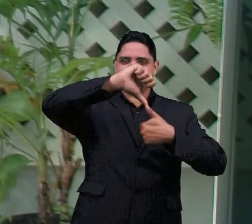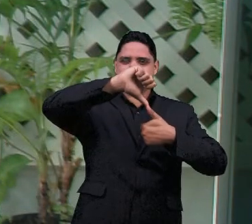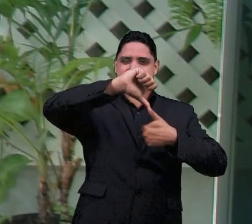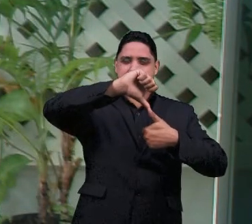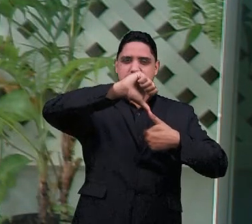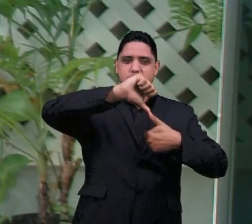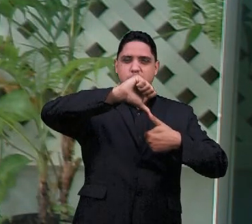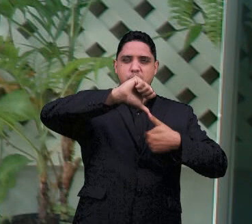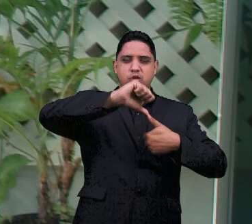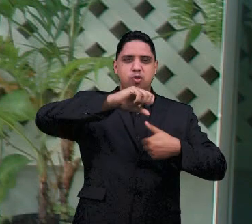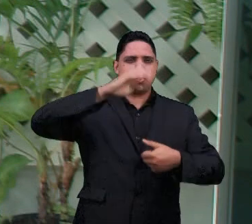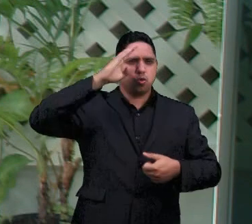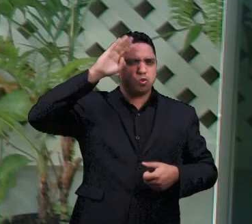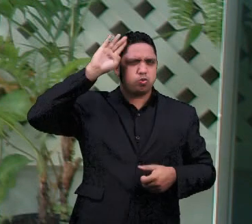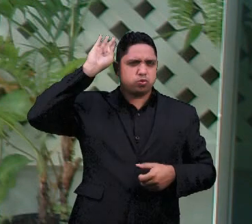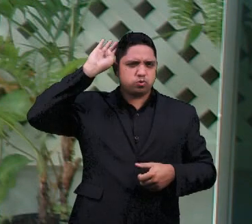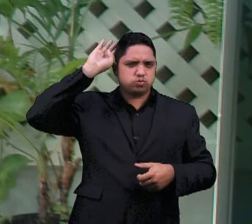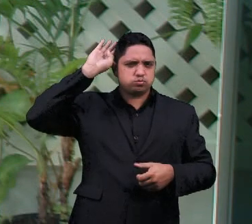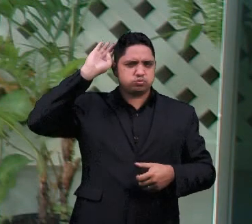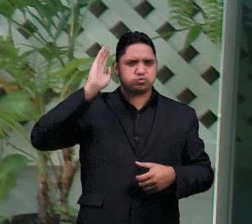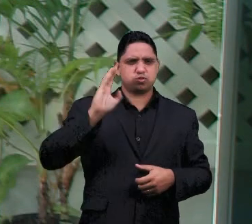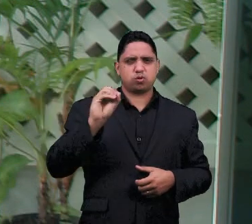des frères de l'Amérique centrale,